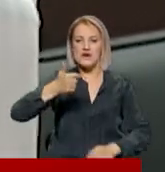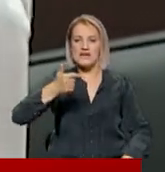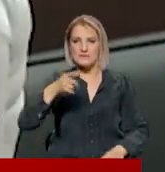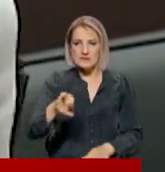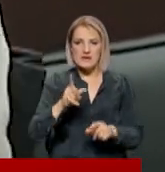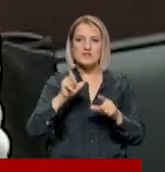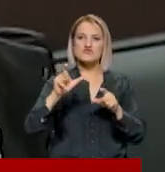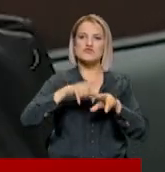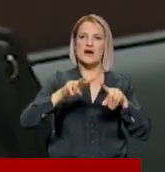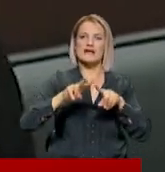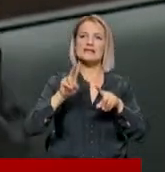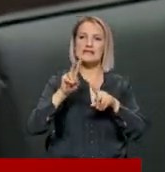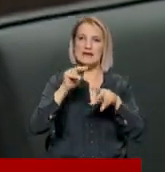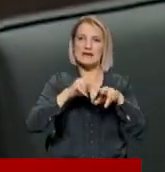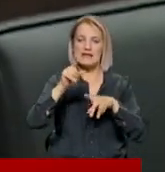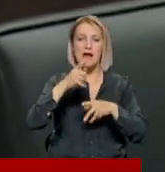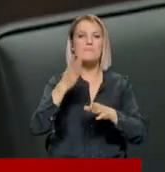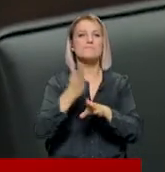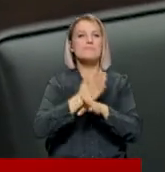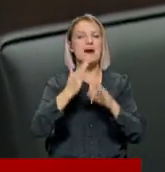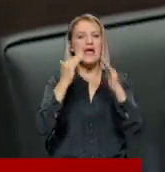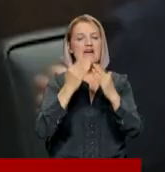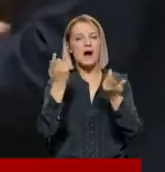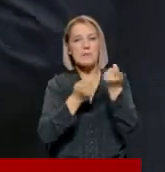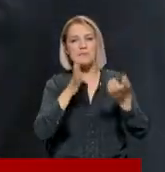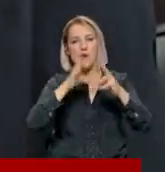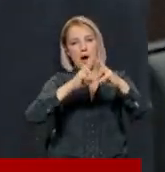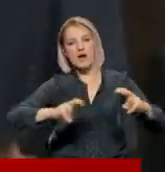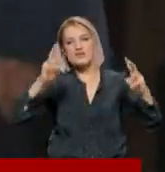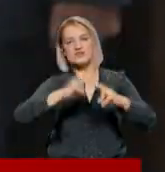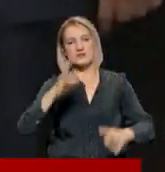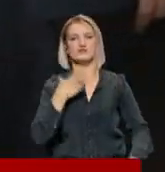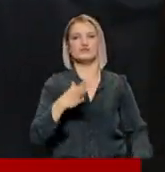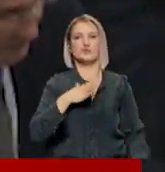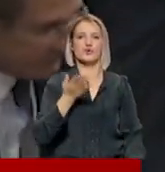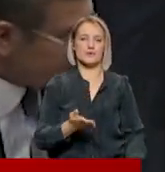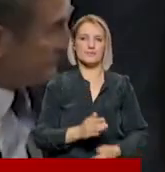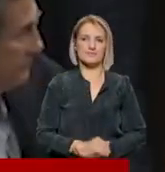Nurettin canikli'nin mal varlığının araştırılmasını istiyor CBS meclis araştırma Komisyonu kurulmasını